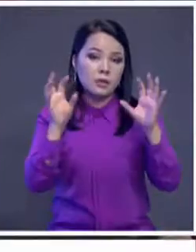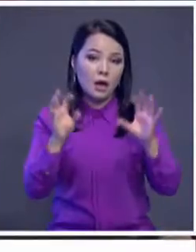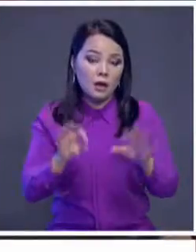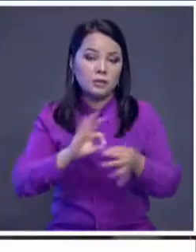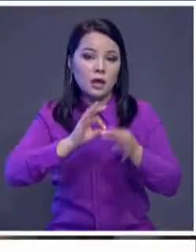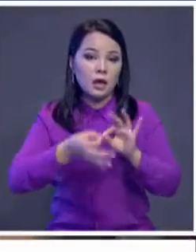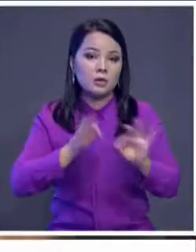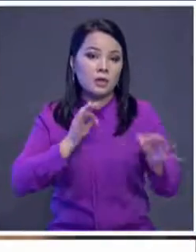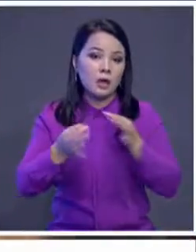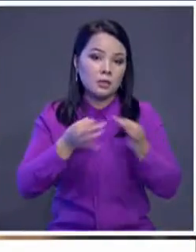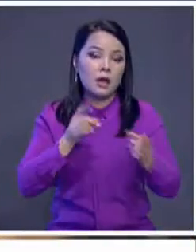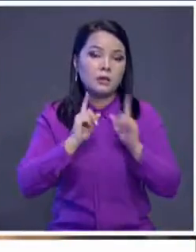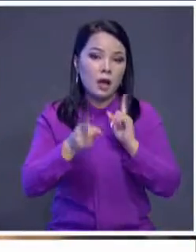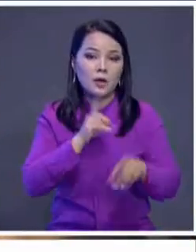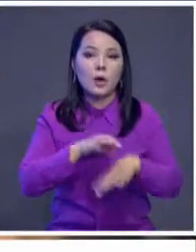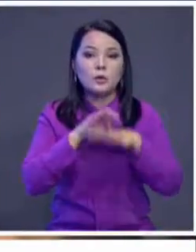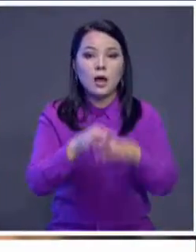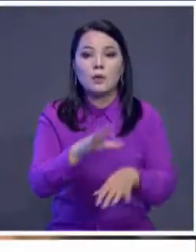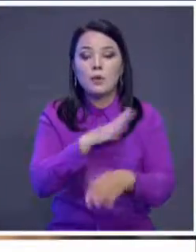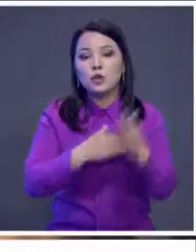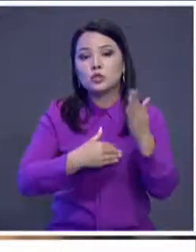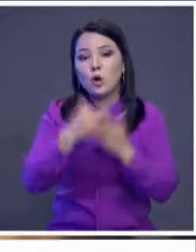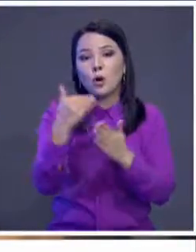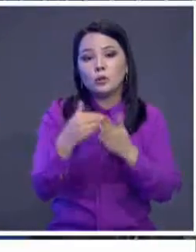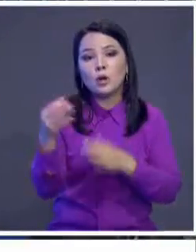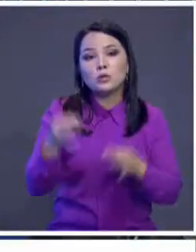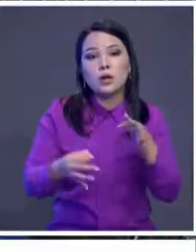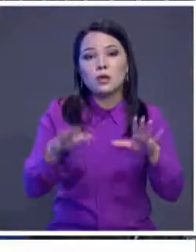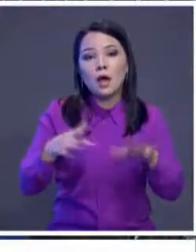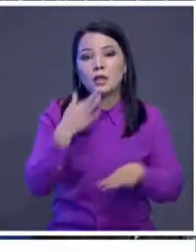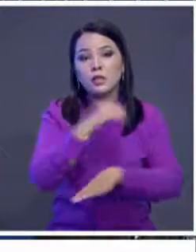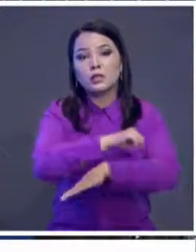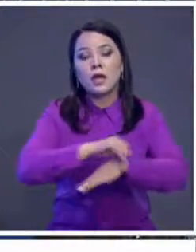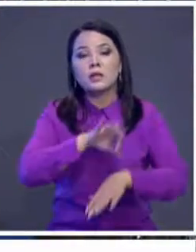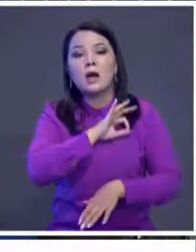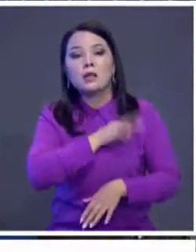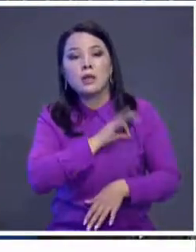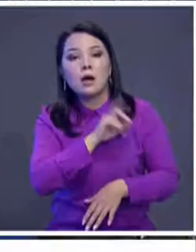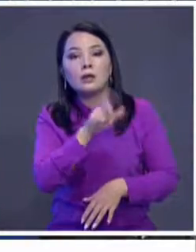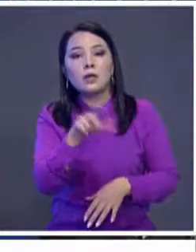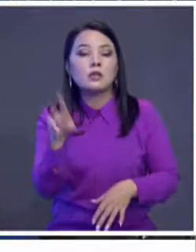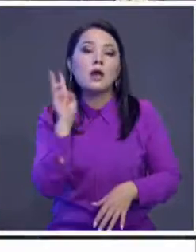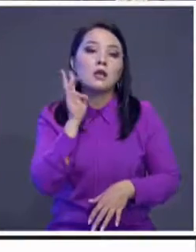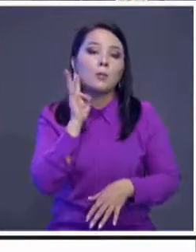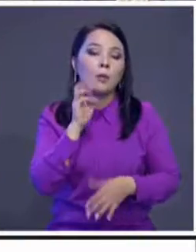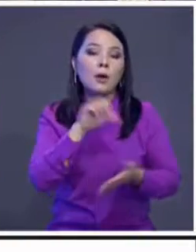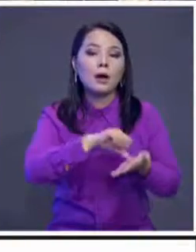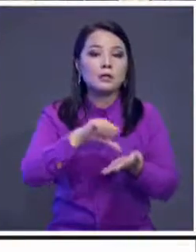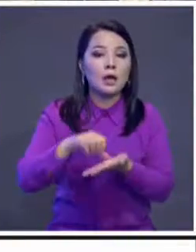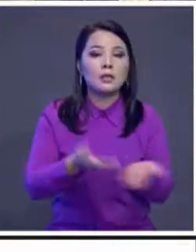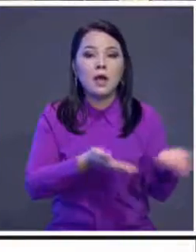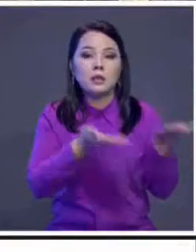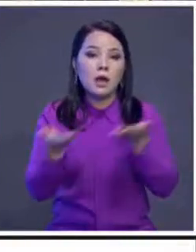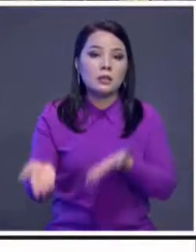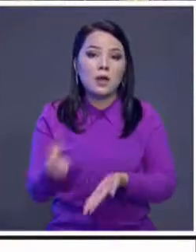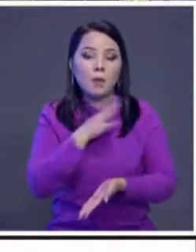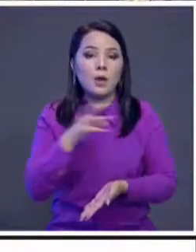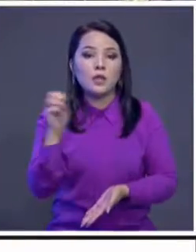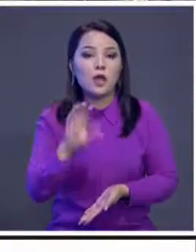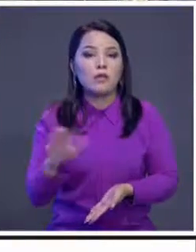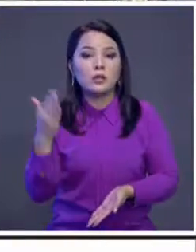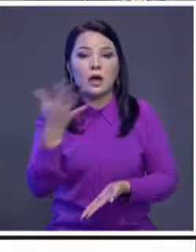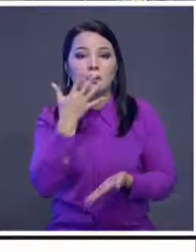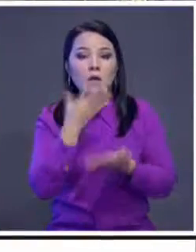айтылды. Шараға еліміздің жоғары сотының судьялары, шетелдік заңгер ғалымдар мен дипломаттар қатысты. Бұған дейін Еуразиялық университетінің заңгер